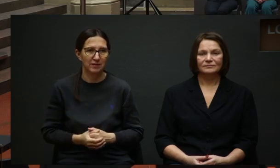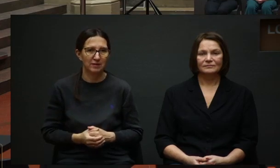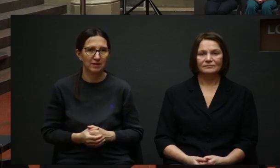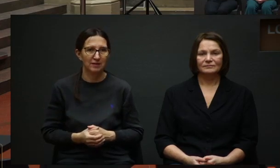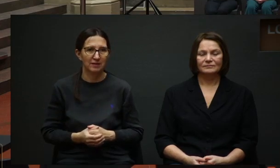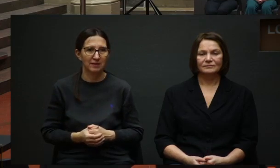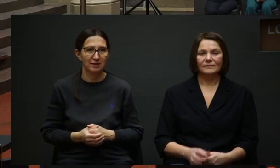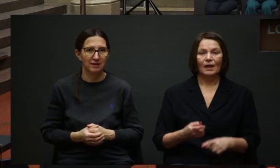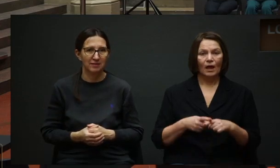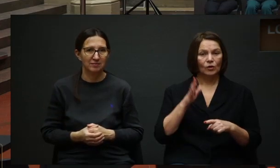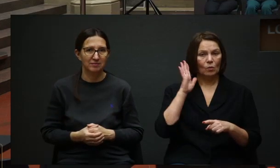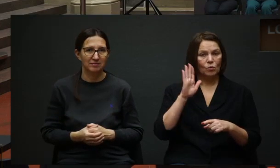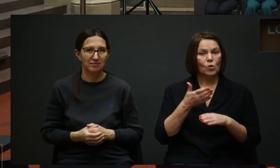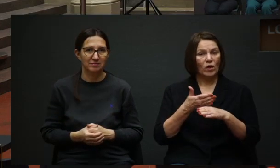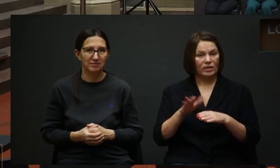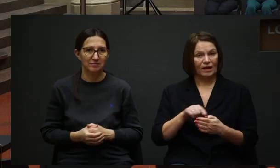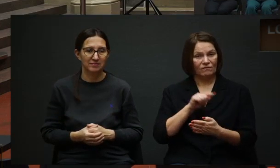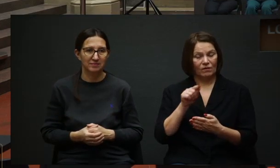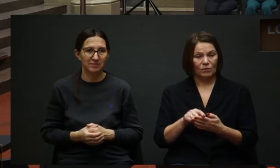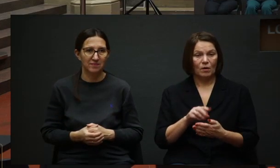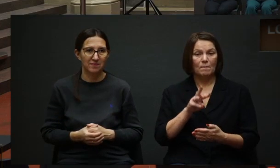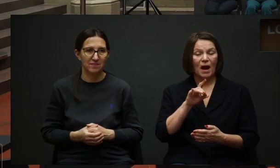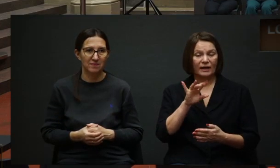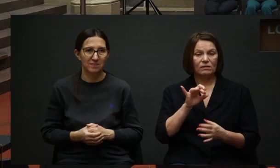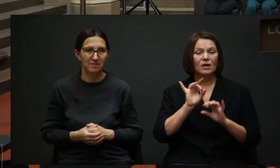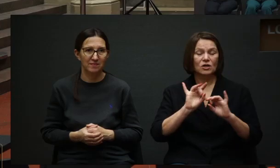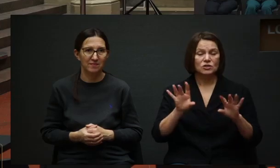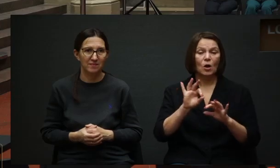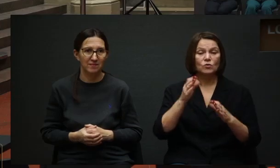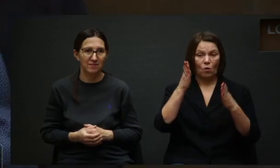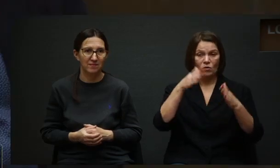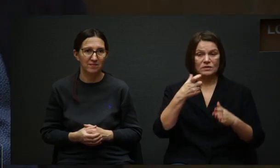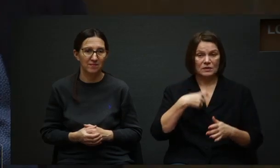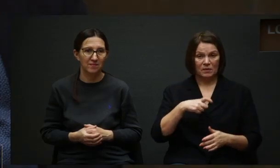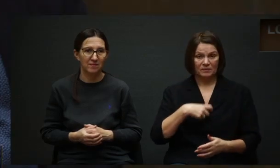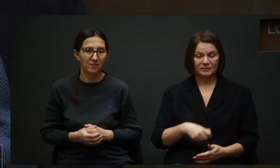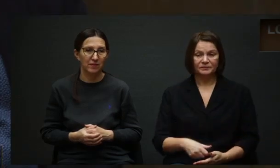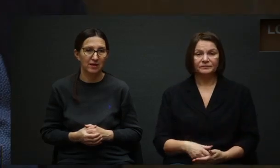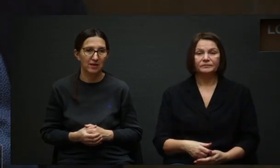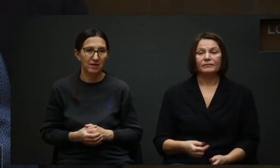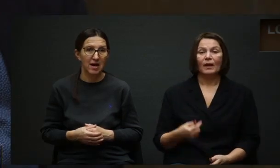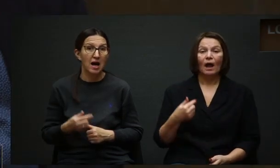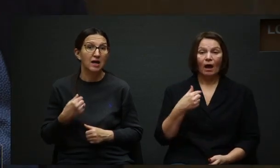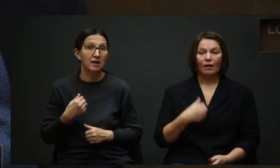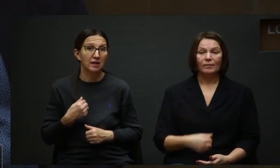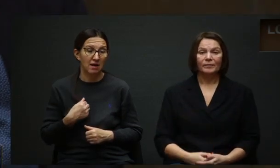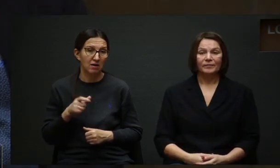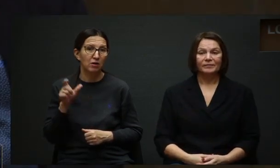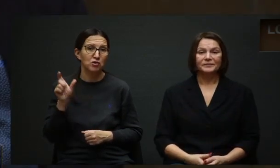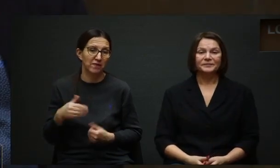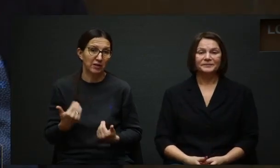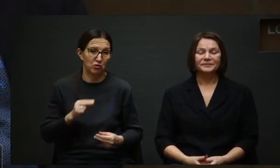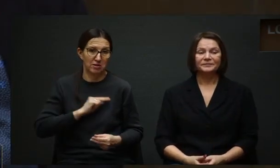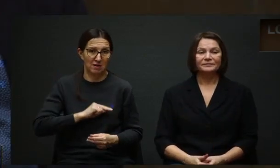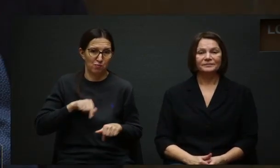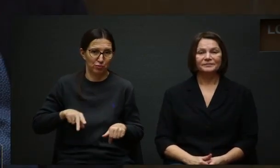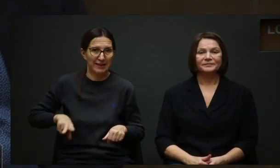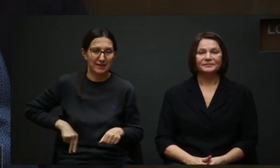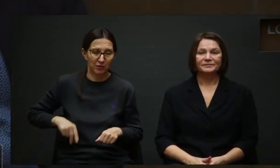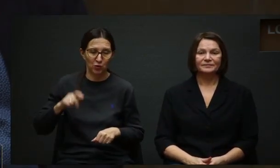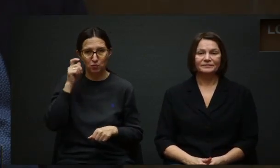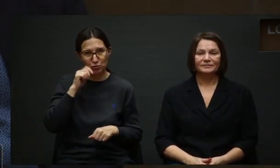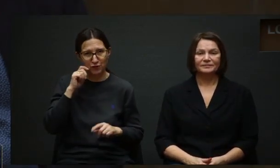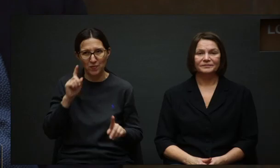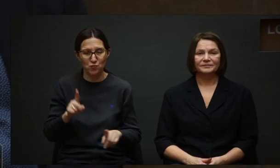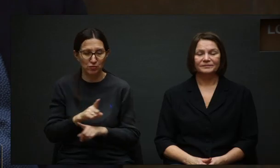будет отдельный вопрос. Марина, расскажите про вас. Я, как человек, который сейчас работает директором